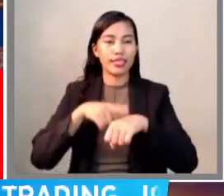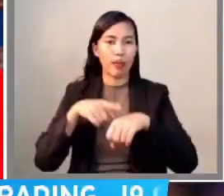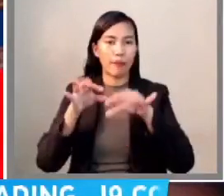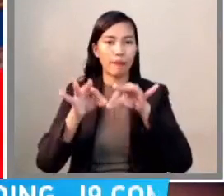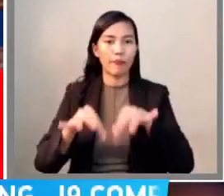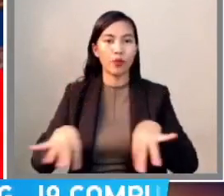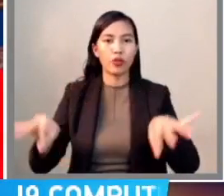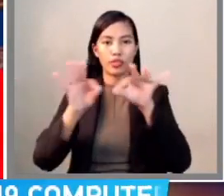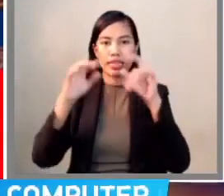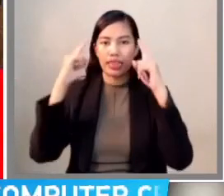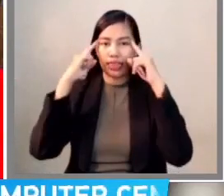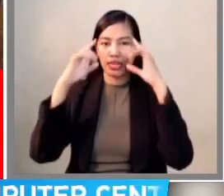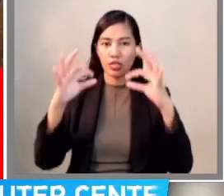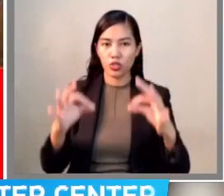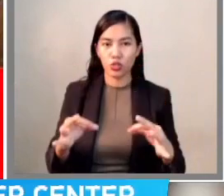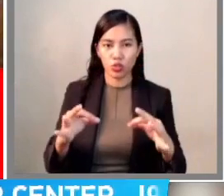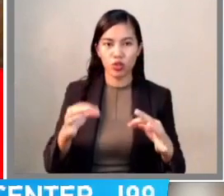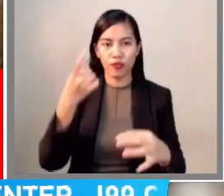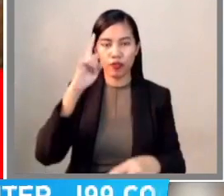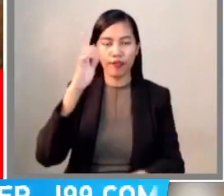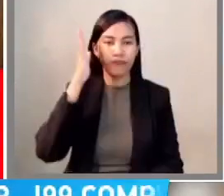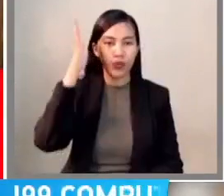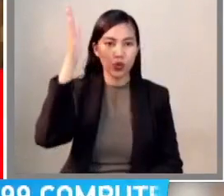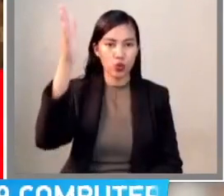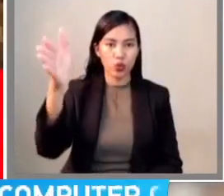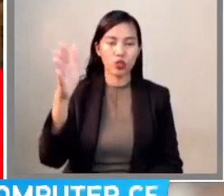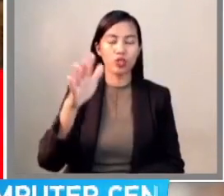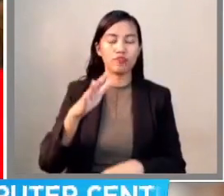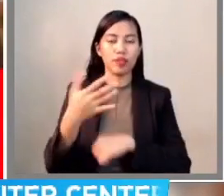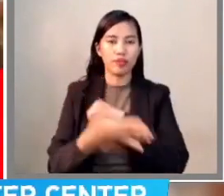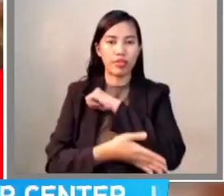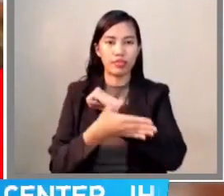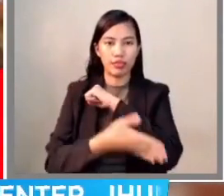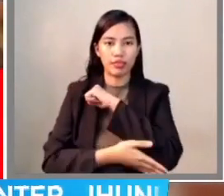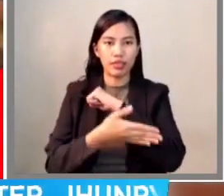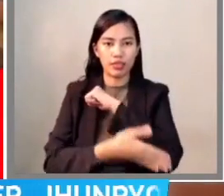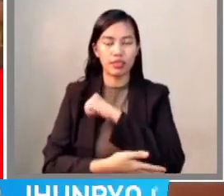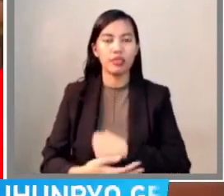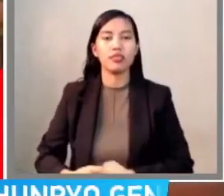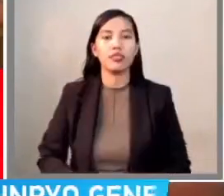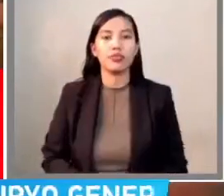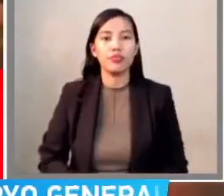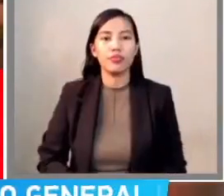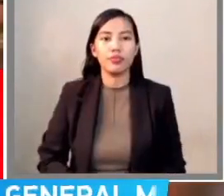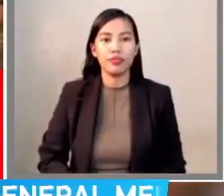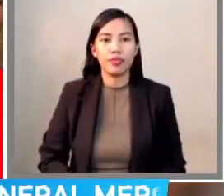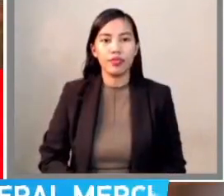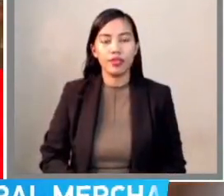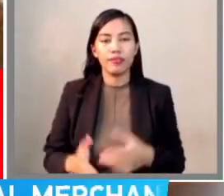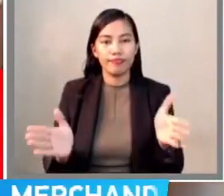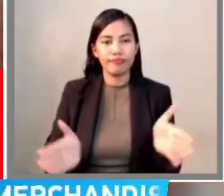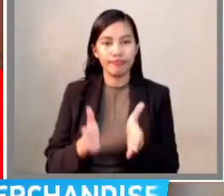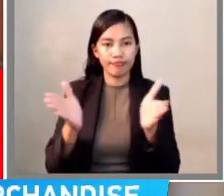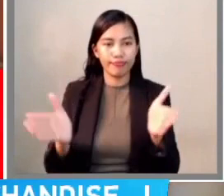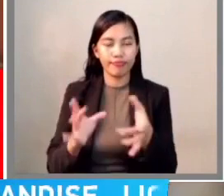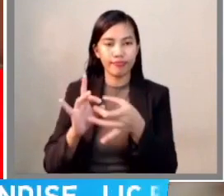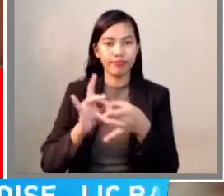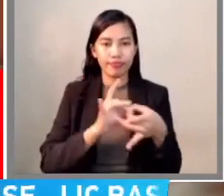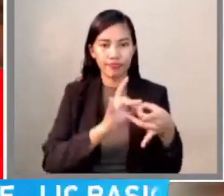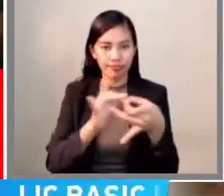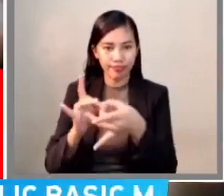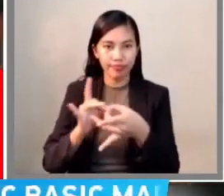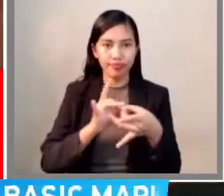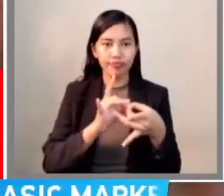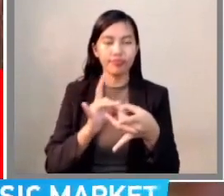desisyon ang kinabukasan ng kanilang nasasakupan. Hinikayat din niya ang lahat na magkaroon ng spirit of cooperation, solidarity at centrality